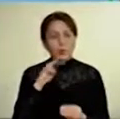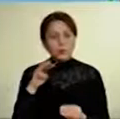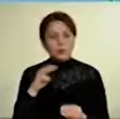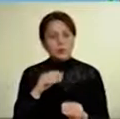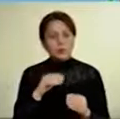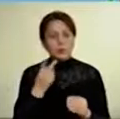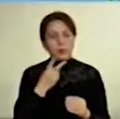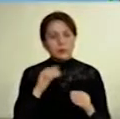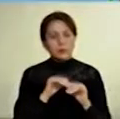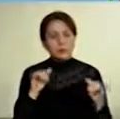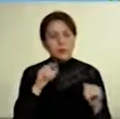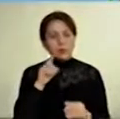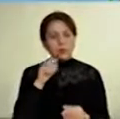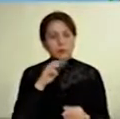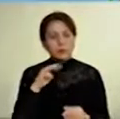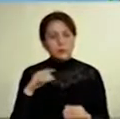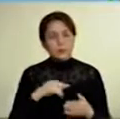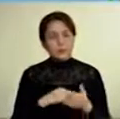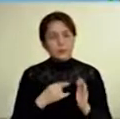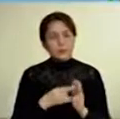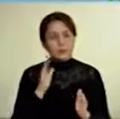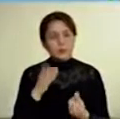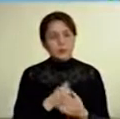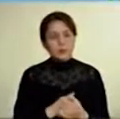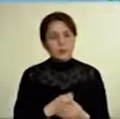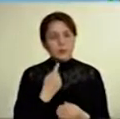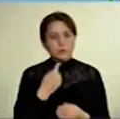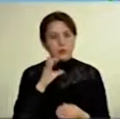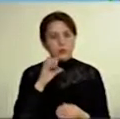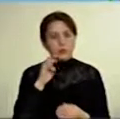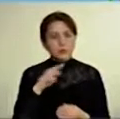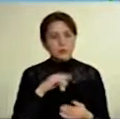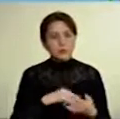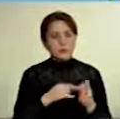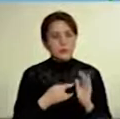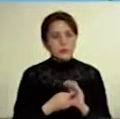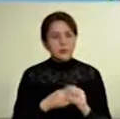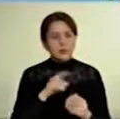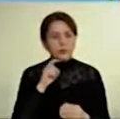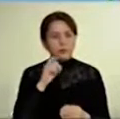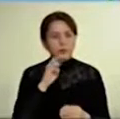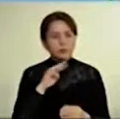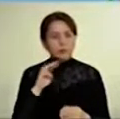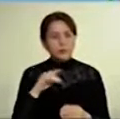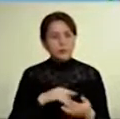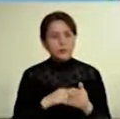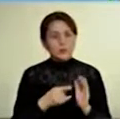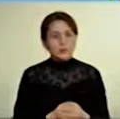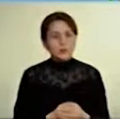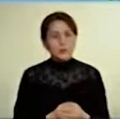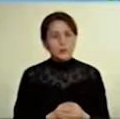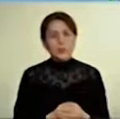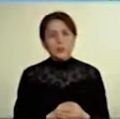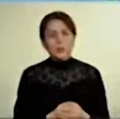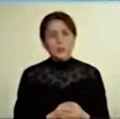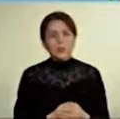ko'paytirsak esa 100 mm kvadratga teng. Ya'ni 1 santimetr kvadratimiz 100 mm kvadratga teng ekan.